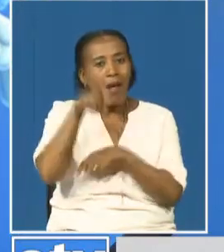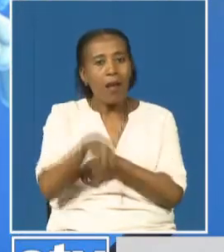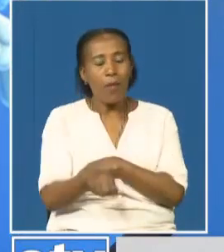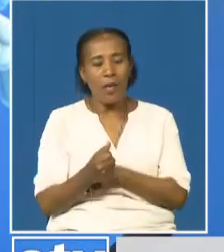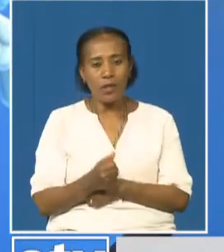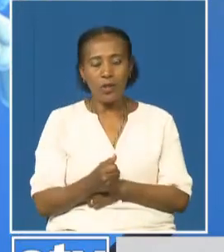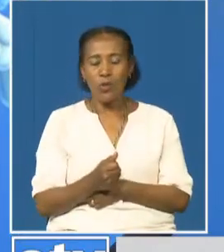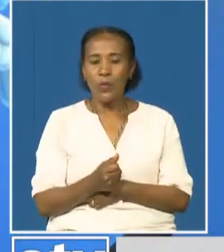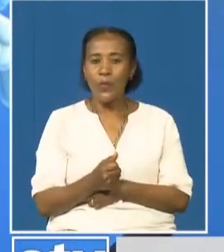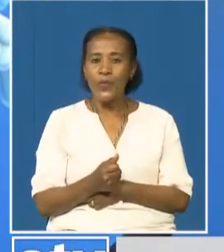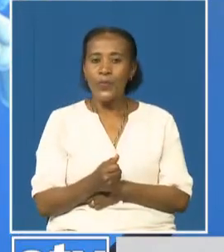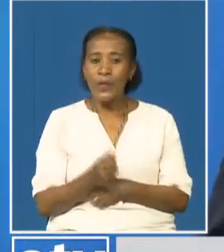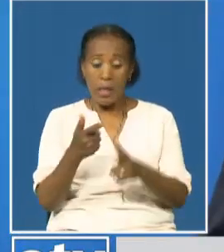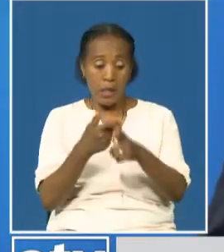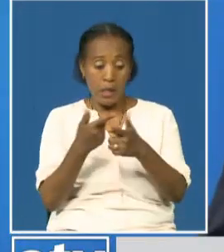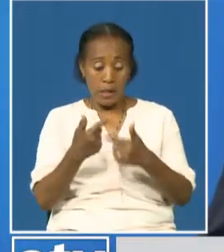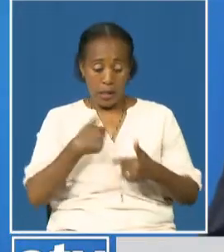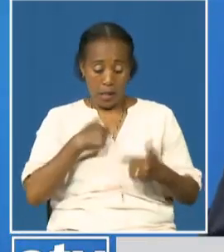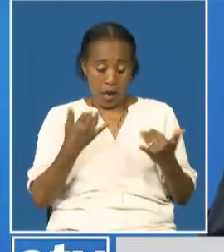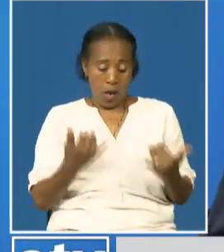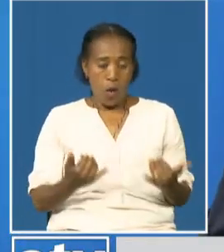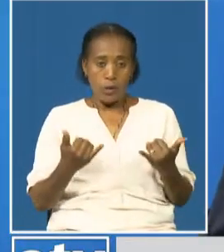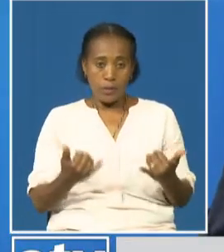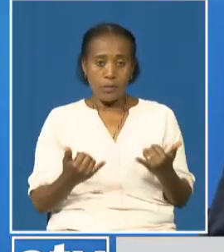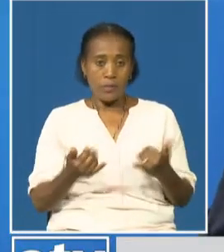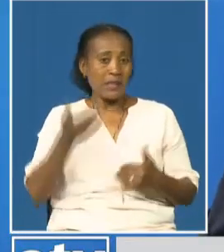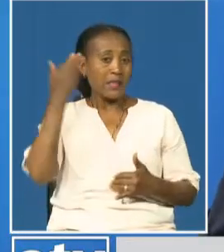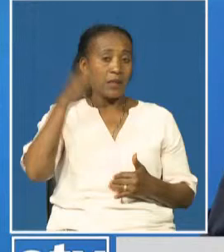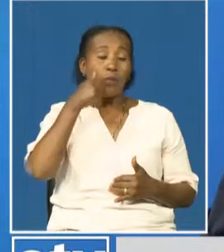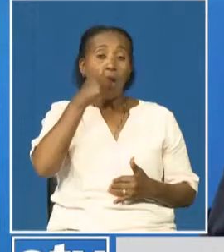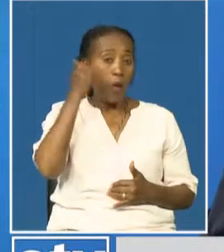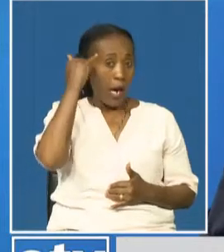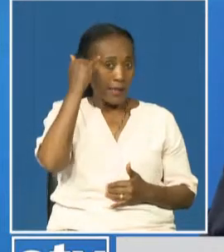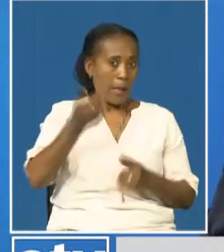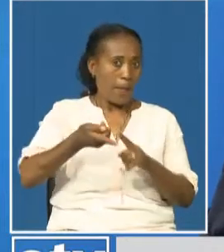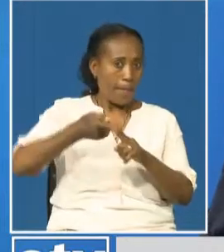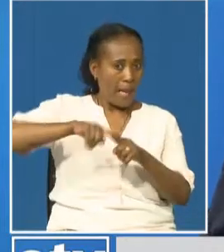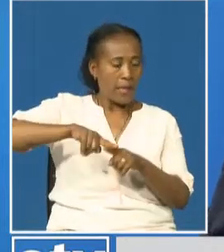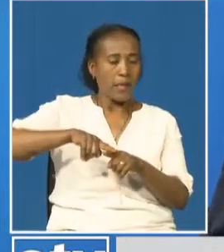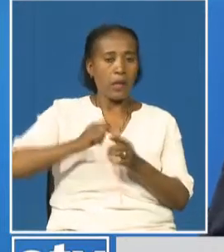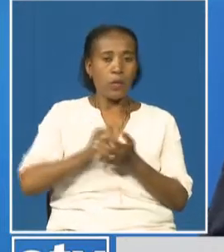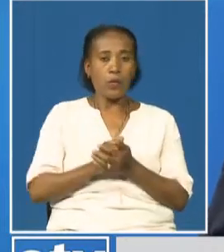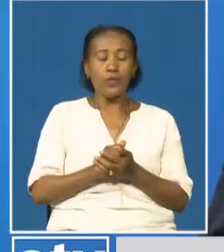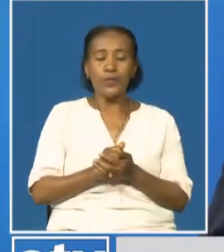ያለባቸው? እንግዲህ እኔ አሁንም ቅድም ወዳልኩት ሀሳብ ነው የምመለሰው።